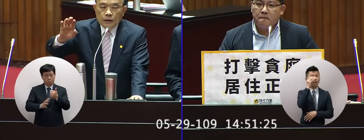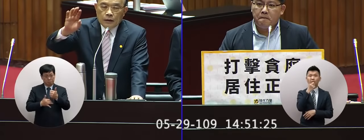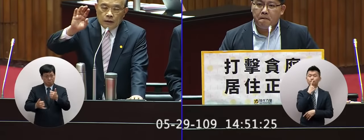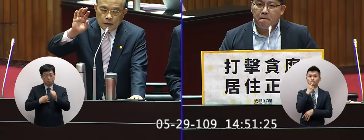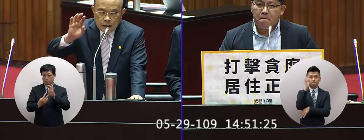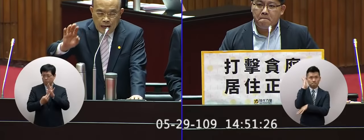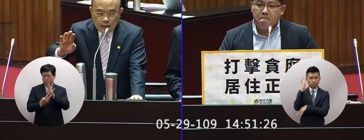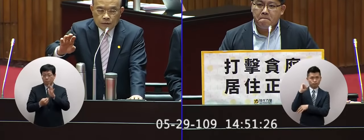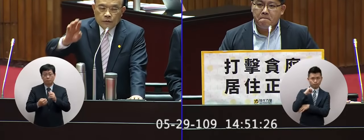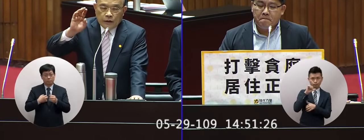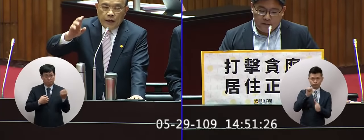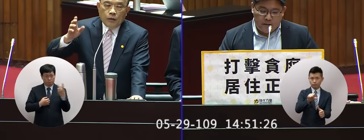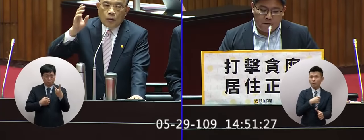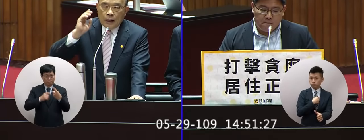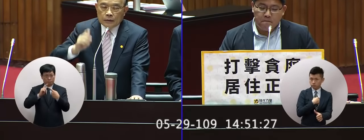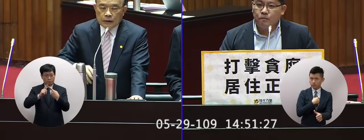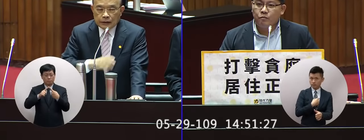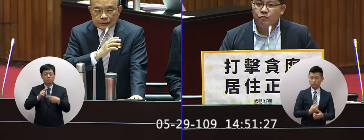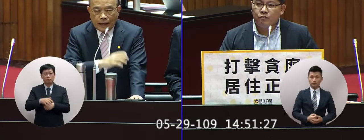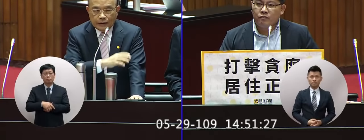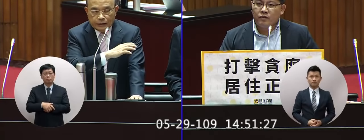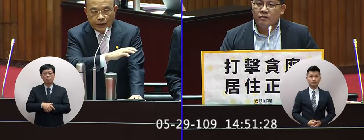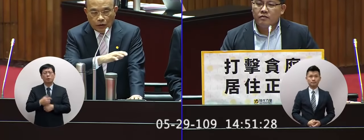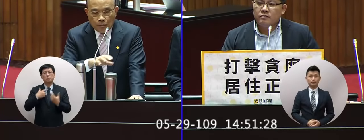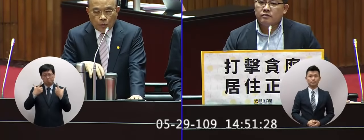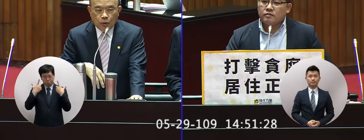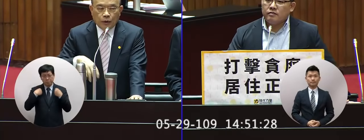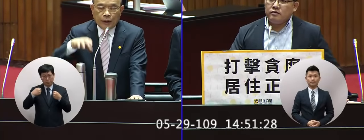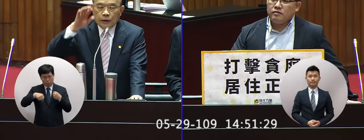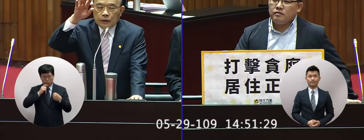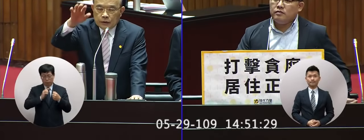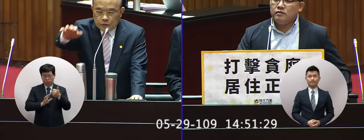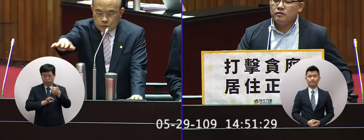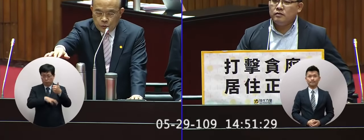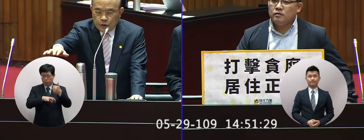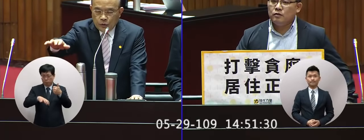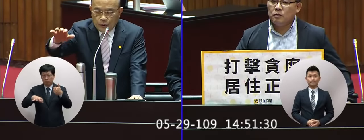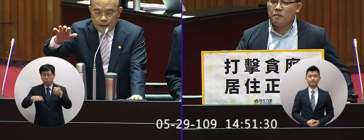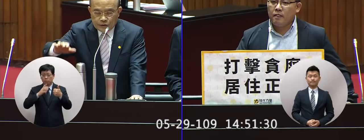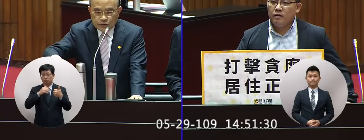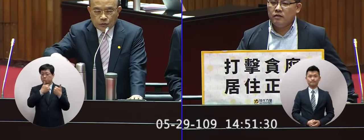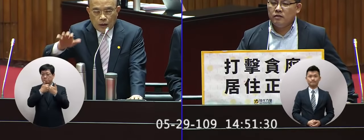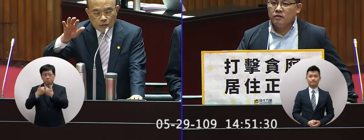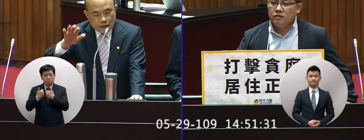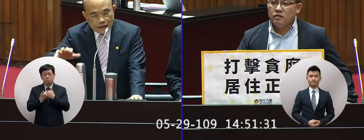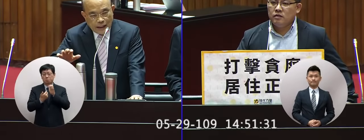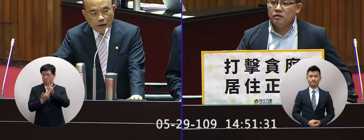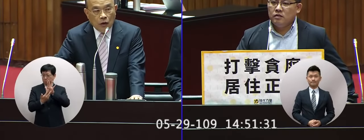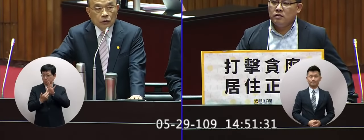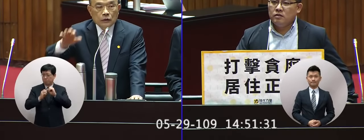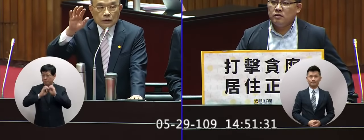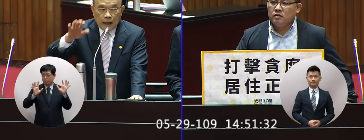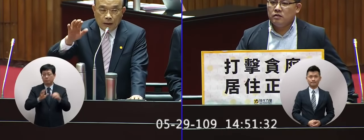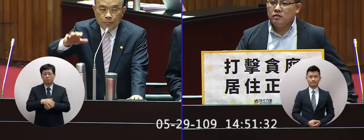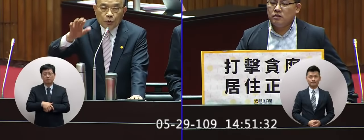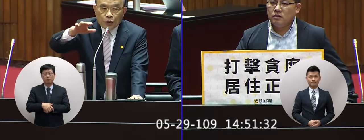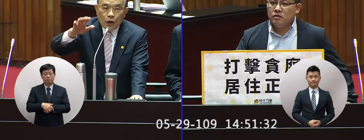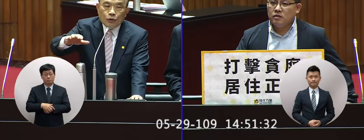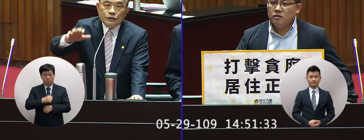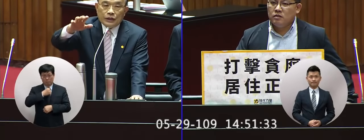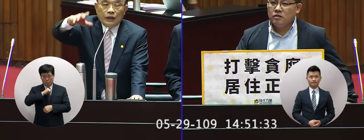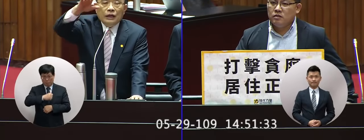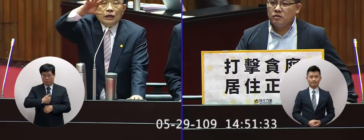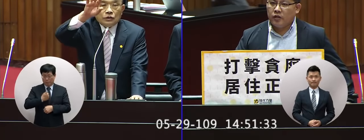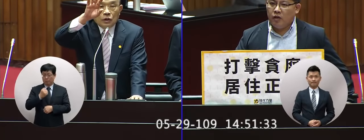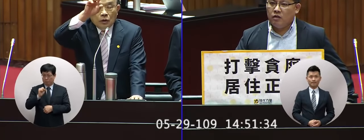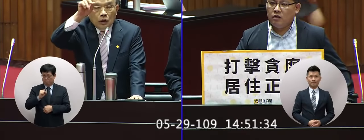是这样，两项，第一，我一再在这个国部会开会的时候，我都在在说台湾不